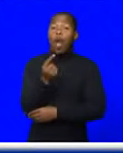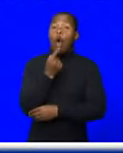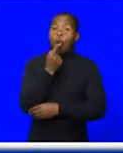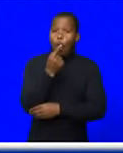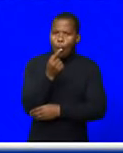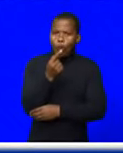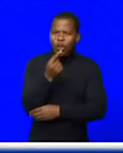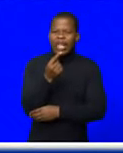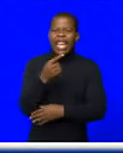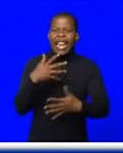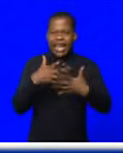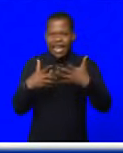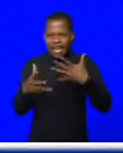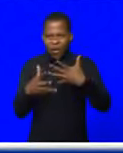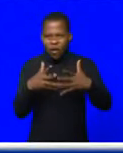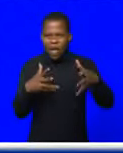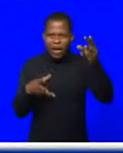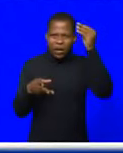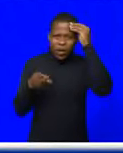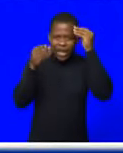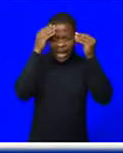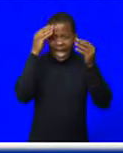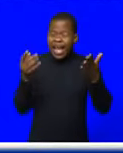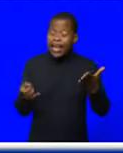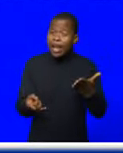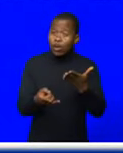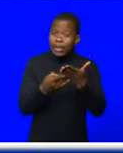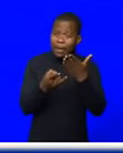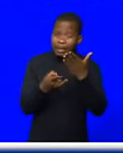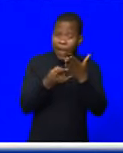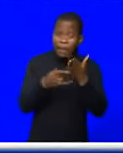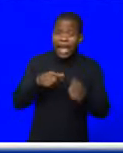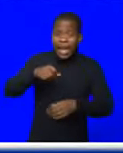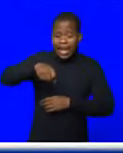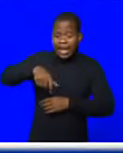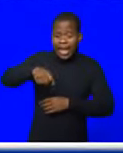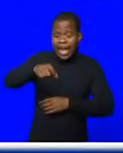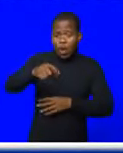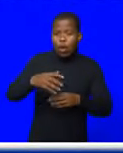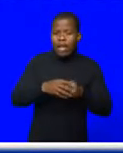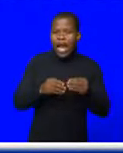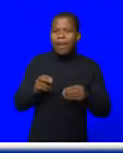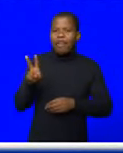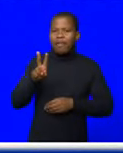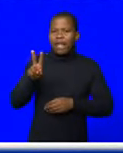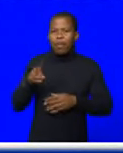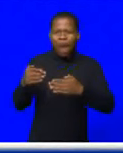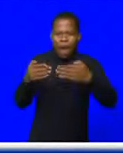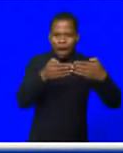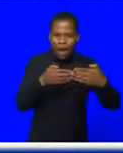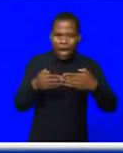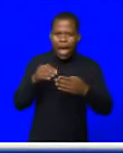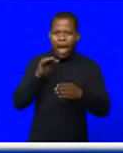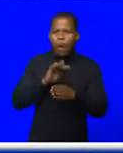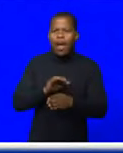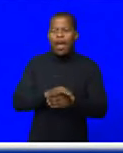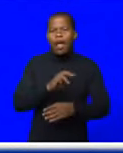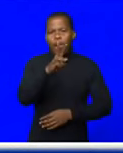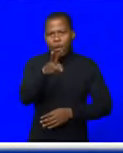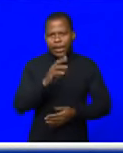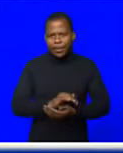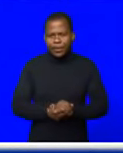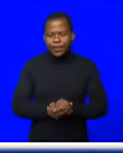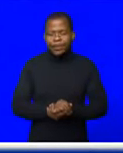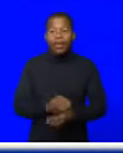labalutholile litawubasisita bati kabanti kwekutsi batibutha kanjani tinhlanyelo taletibhidvo. Live